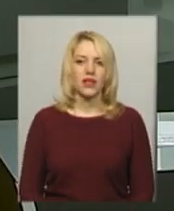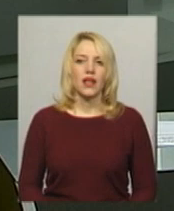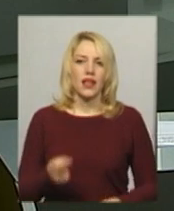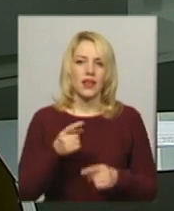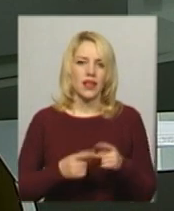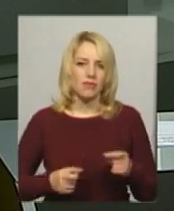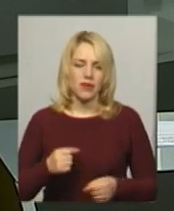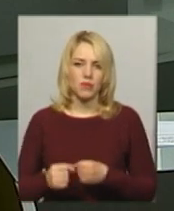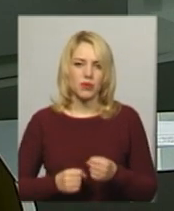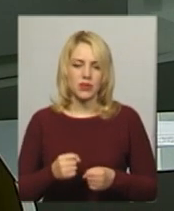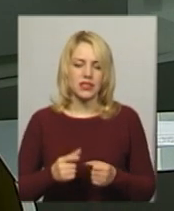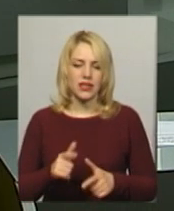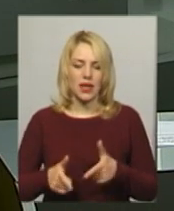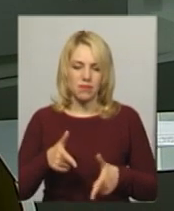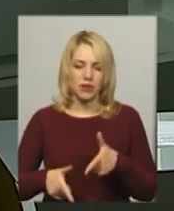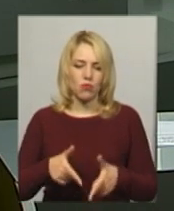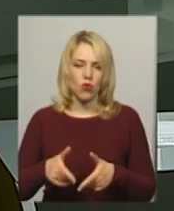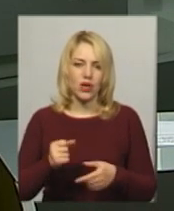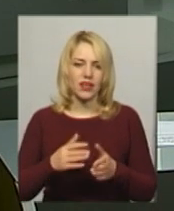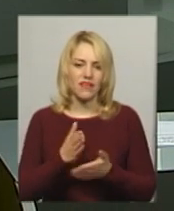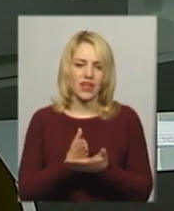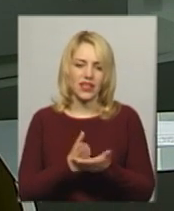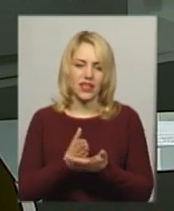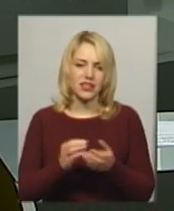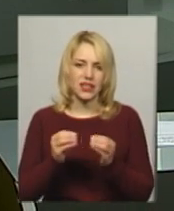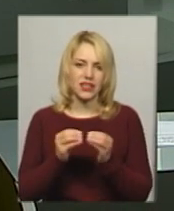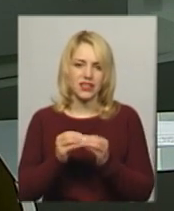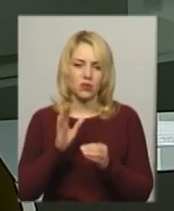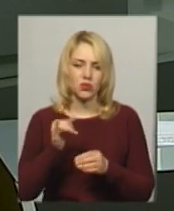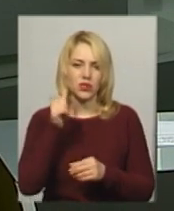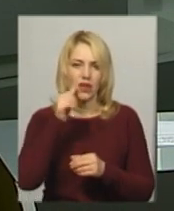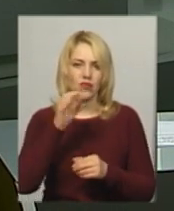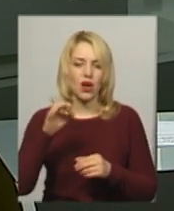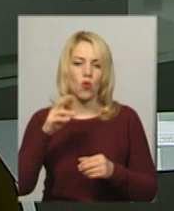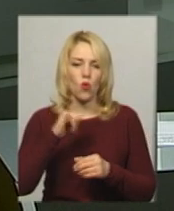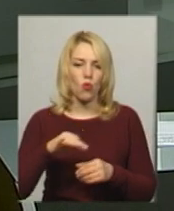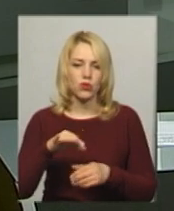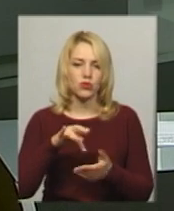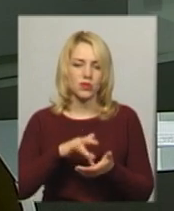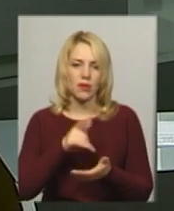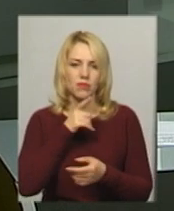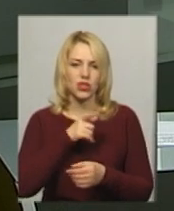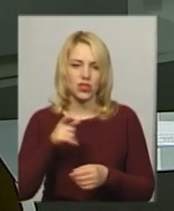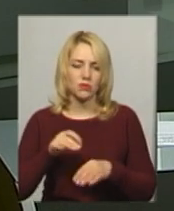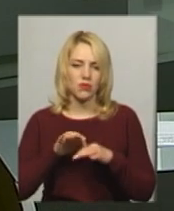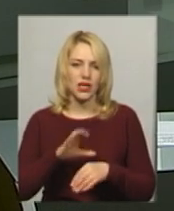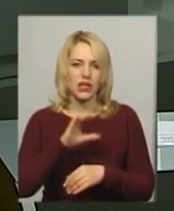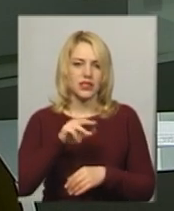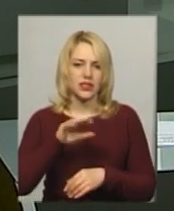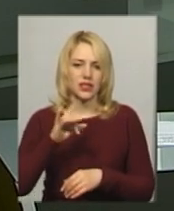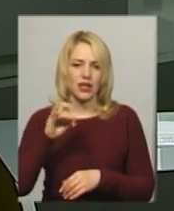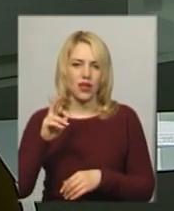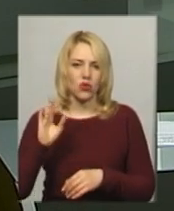Напівмарафон, забіг жінок на підборах та ветеранська десятка відбудеться завтра в обласному центрі під час проведення Хмельницький Сіті Ран. Про це